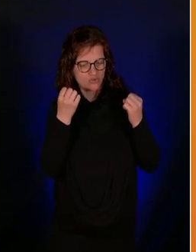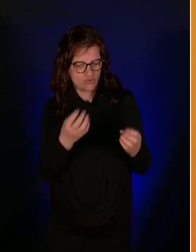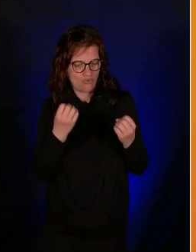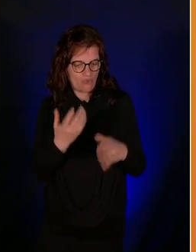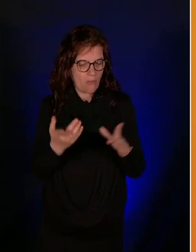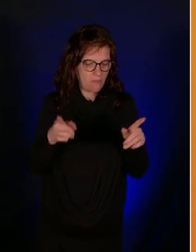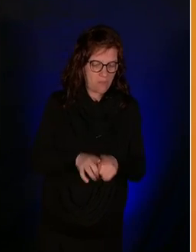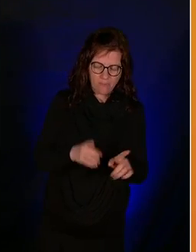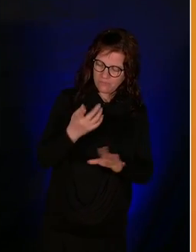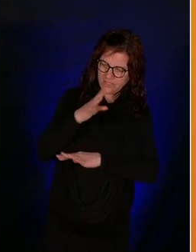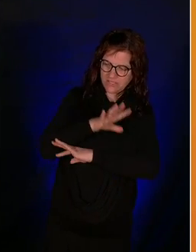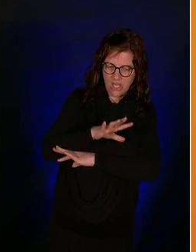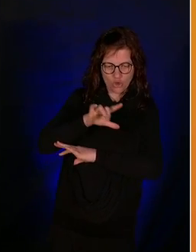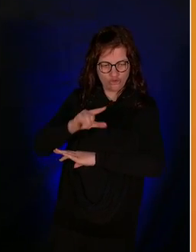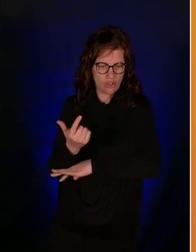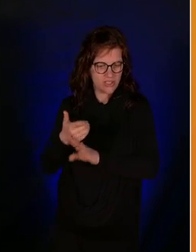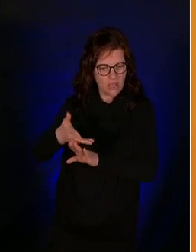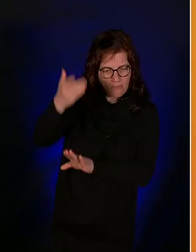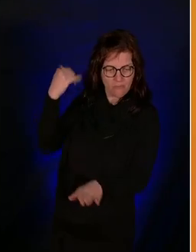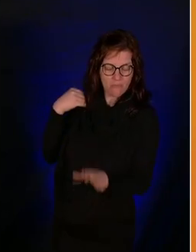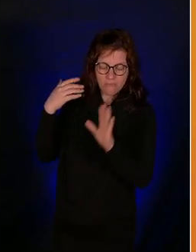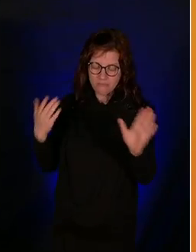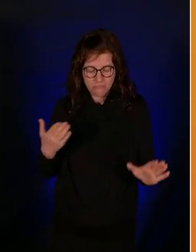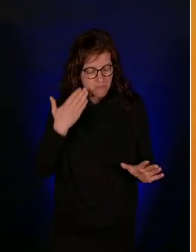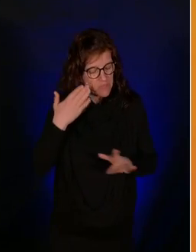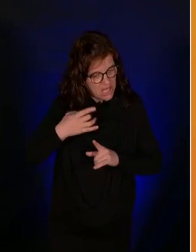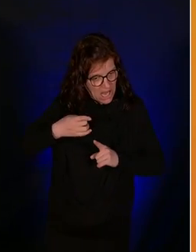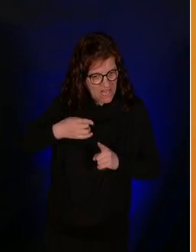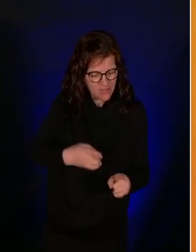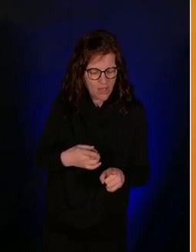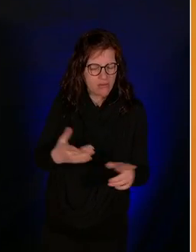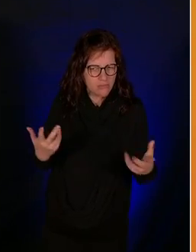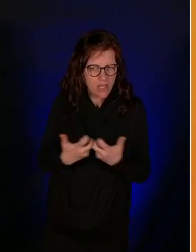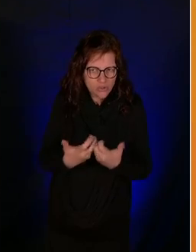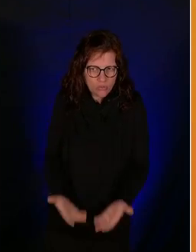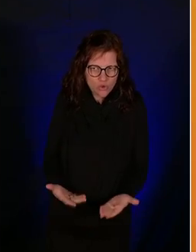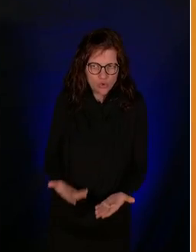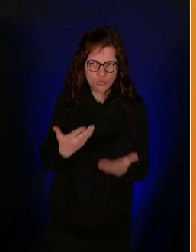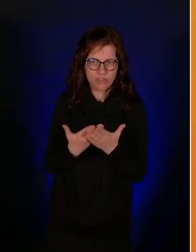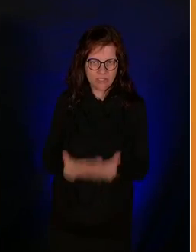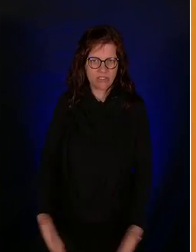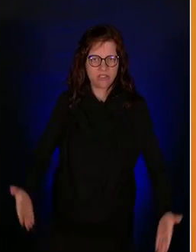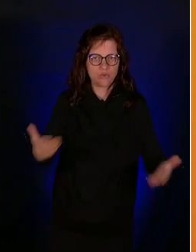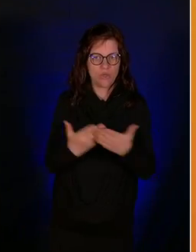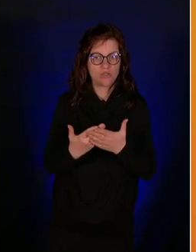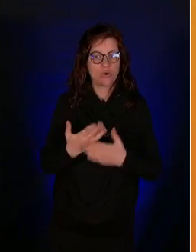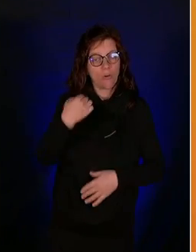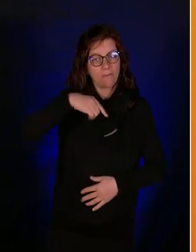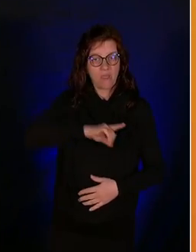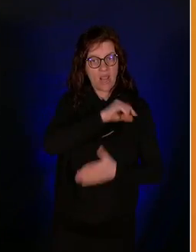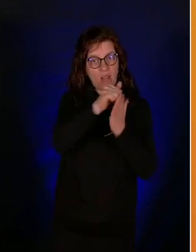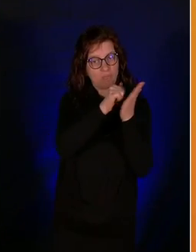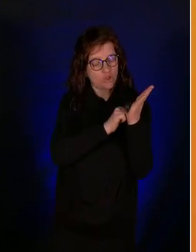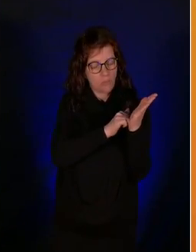52e, notamment lorsque ceux-ci sont attaqués, comme aujourd'hui. Pourtant, cet amendement n'a